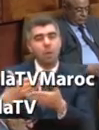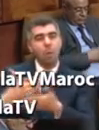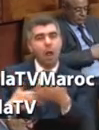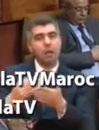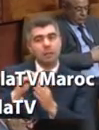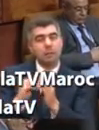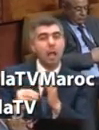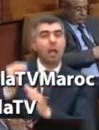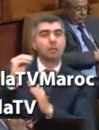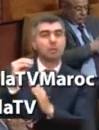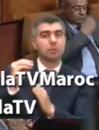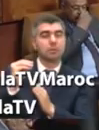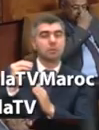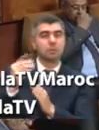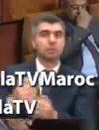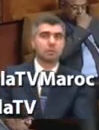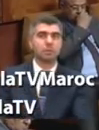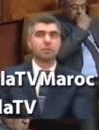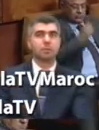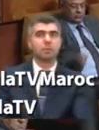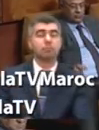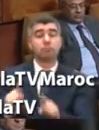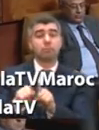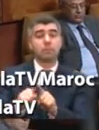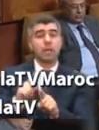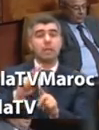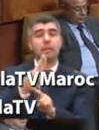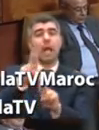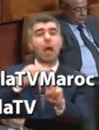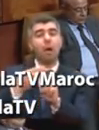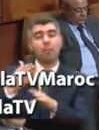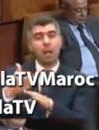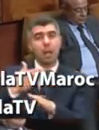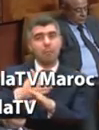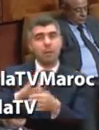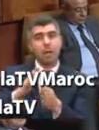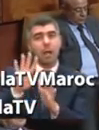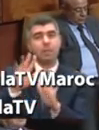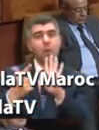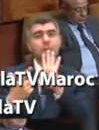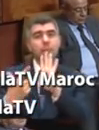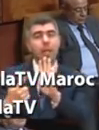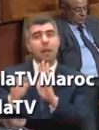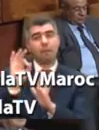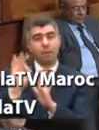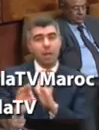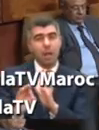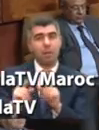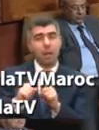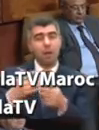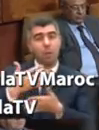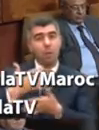مرتفعه. واكثر من ذلك في جواب سابق لكم قلتم بانه اكثر من 75% من الفواتير اللي